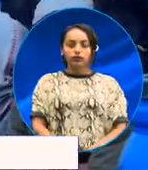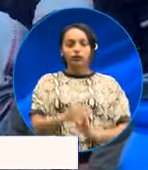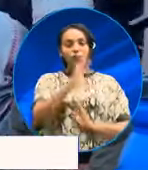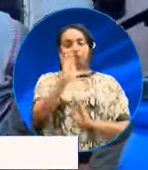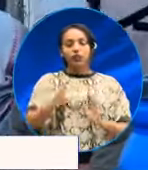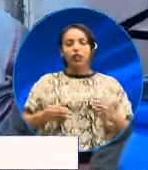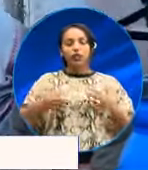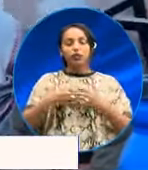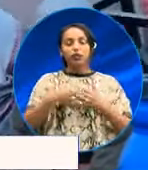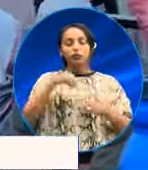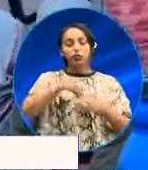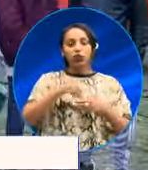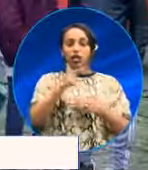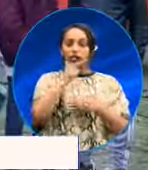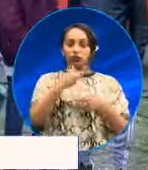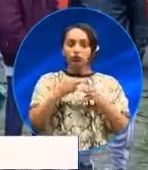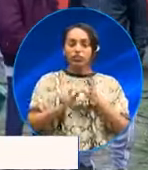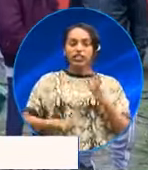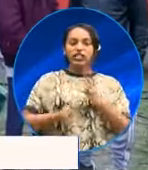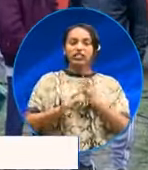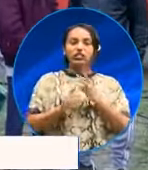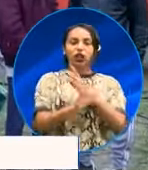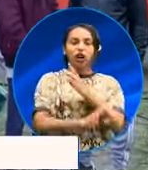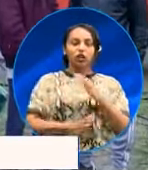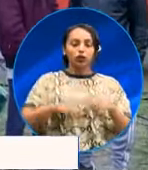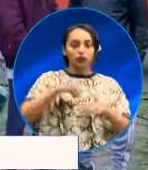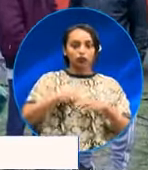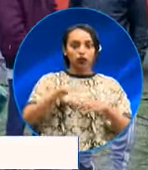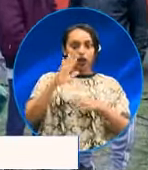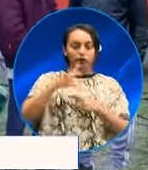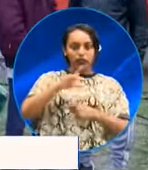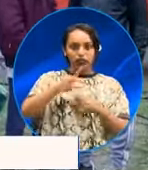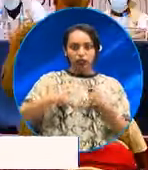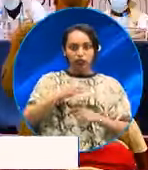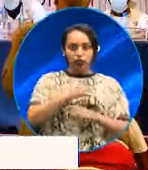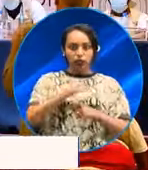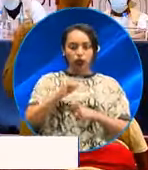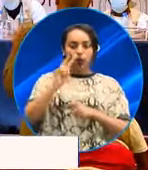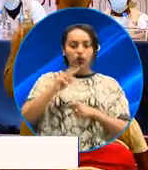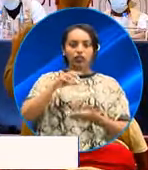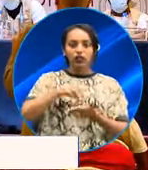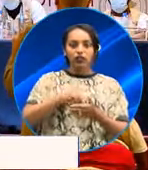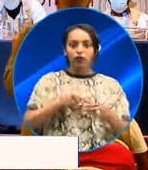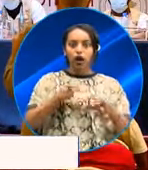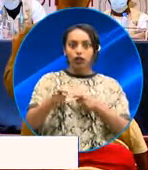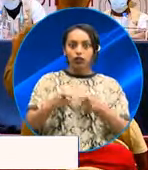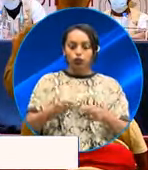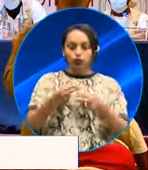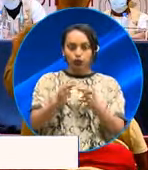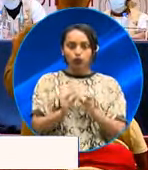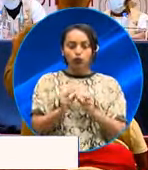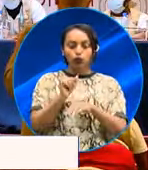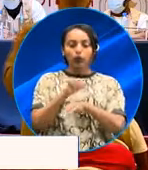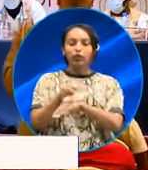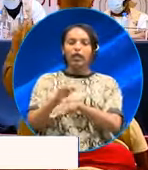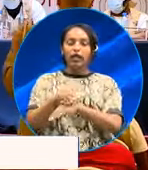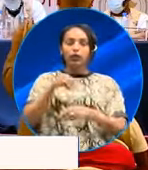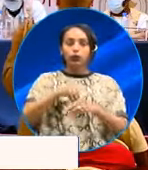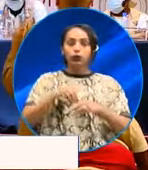የአፍሪካ ህብረት የምርጫ ታዛቢ ቡድን በ6ኛው ሀገራዊ ምርጫ በአምስት ክልሎችና በሁለቱ የከተማ አስተዳደሮች ቡድኖቹን